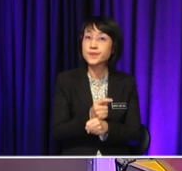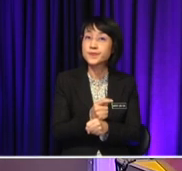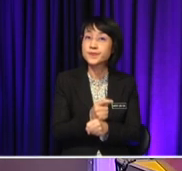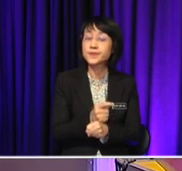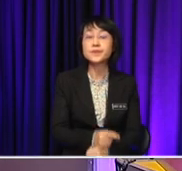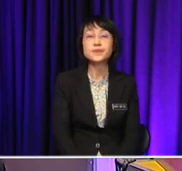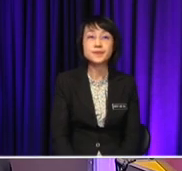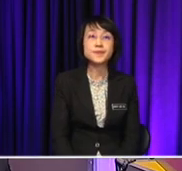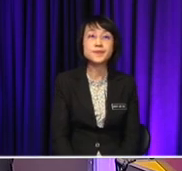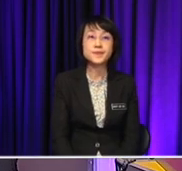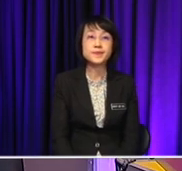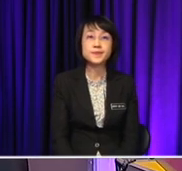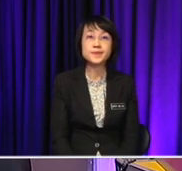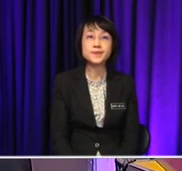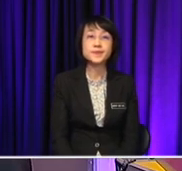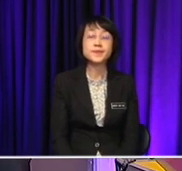gila